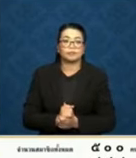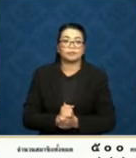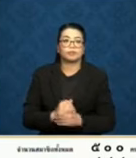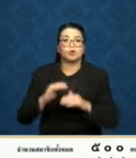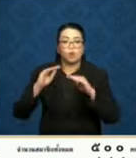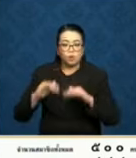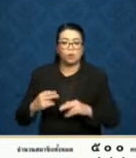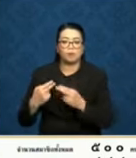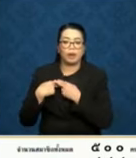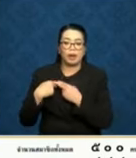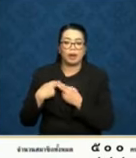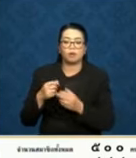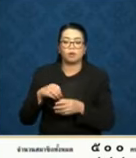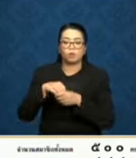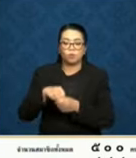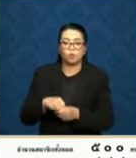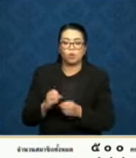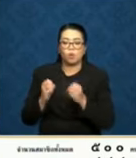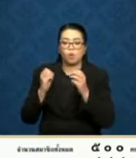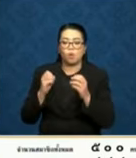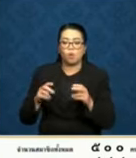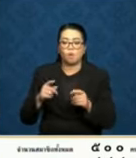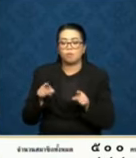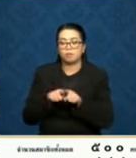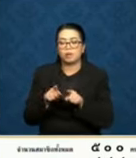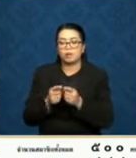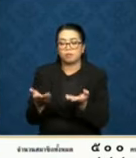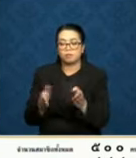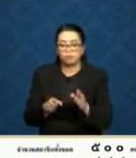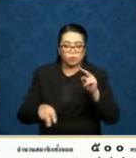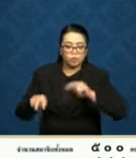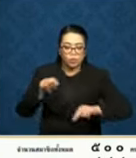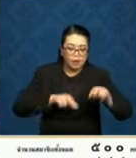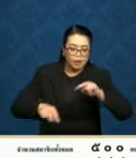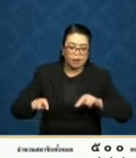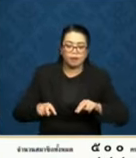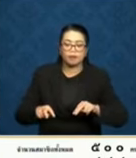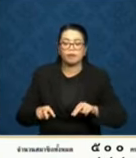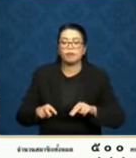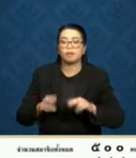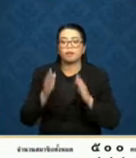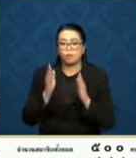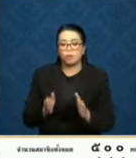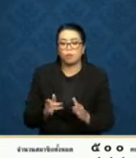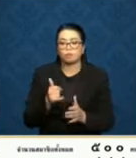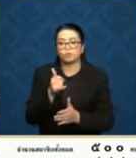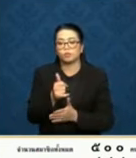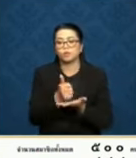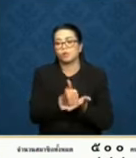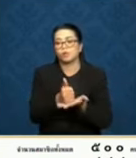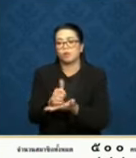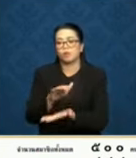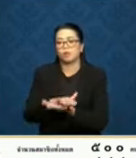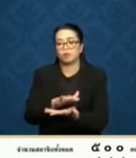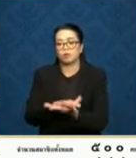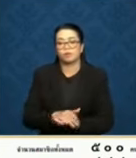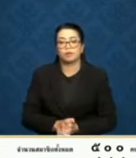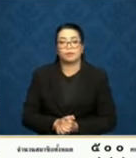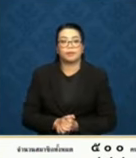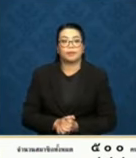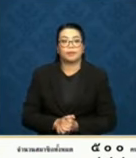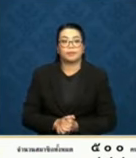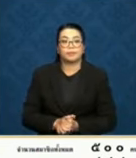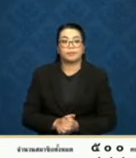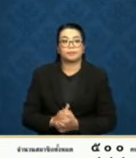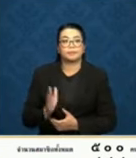นาลดภารลของคุงด้วยการจัดภลงไปให้กับทุกรงเรีนที่ขาดแค้นนอกจากนั้นคือภาทด้กวามื